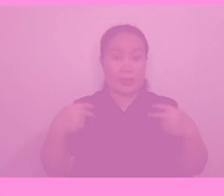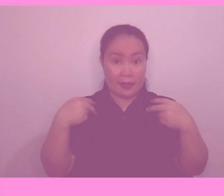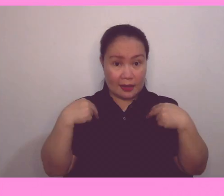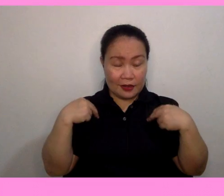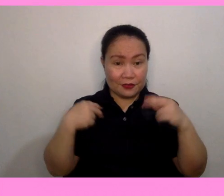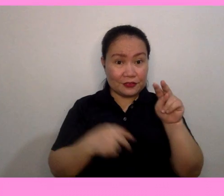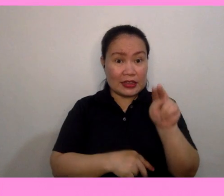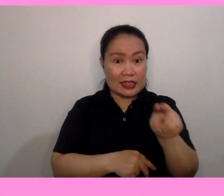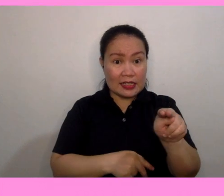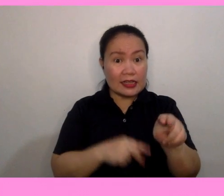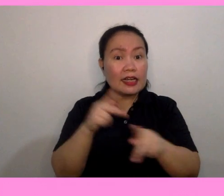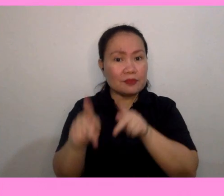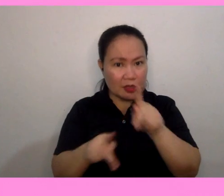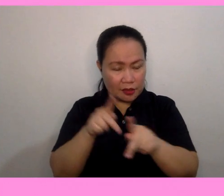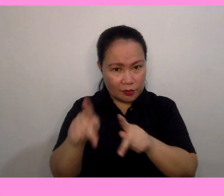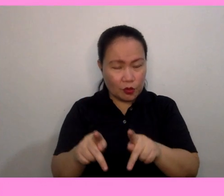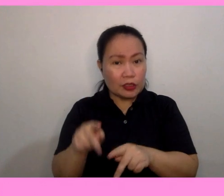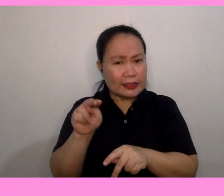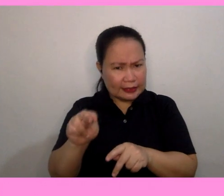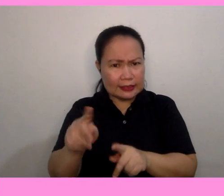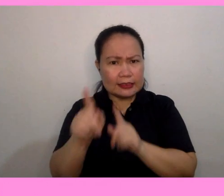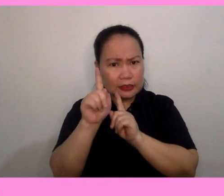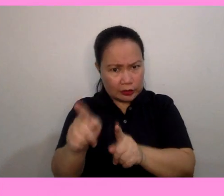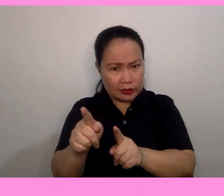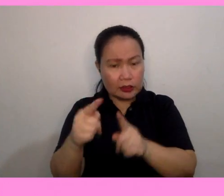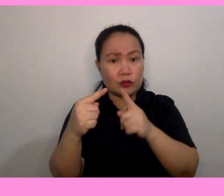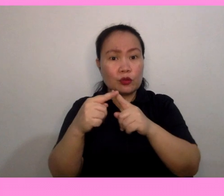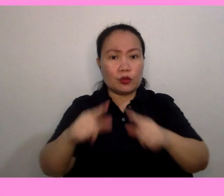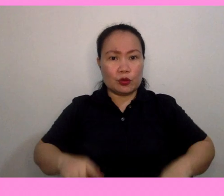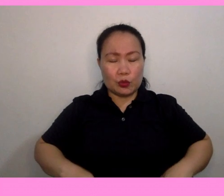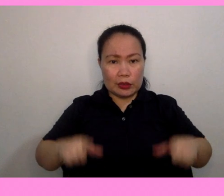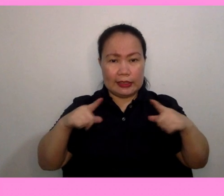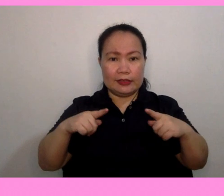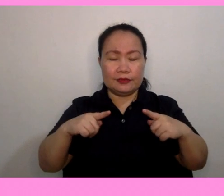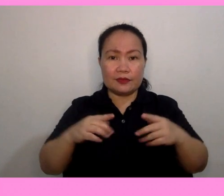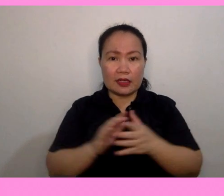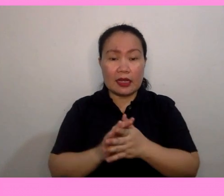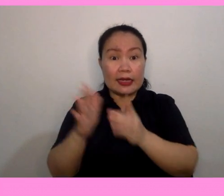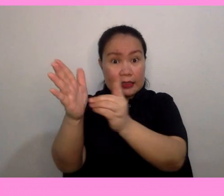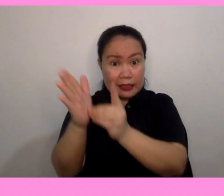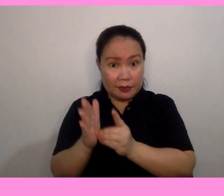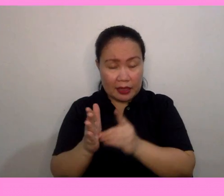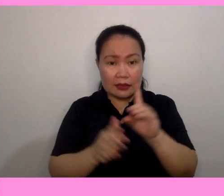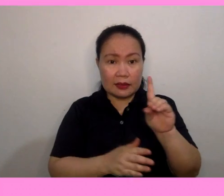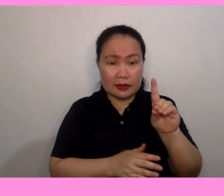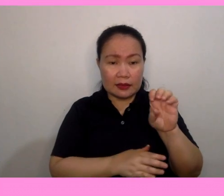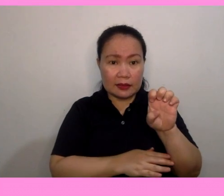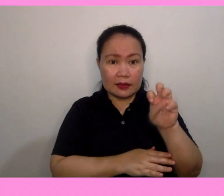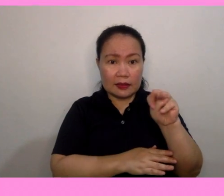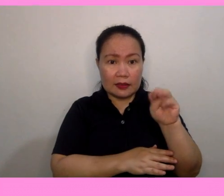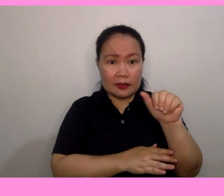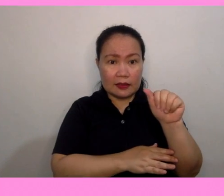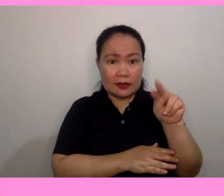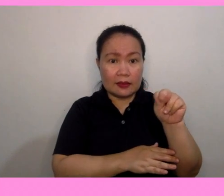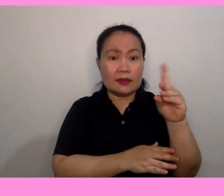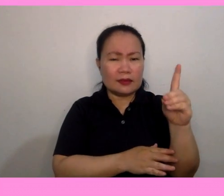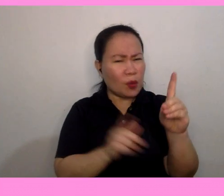May mga pangangailangan ng tao na dapat matugunan upang mabuhay. Ang demand. Ano ang